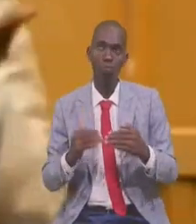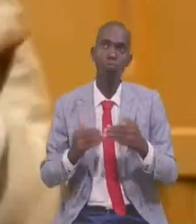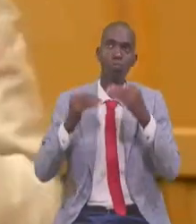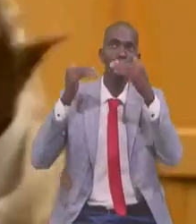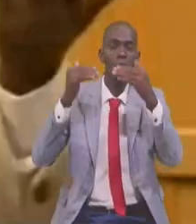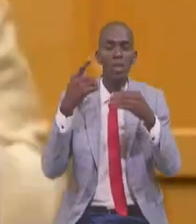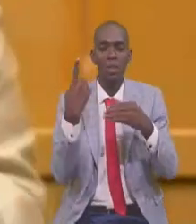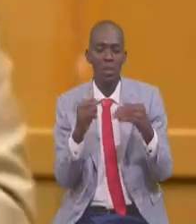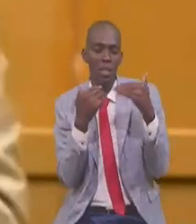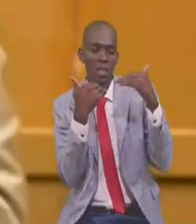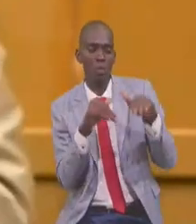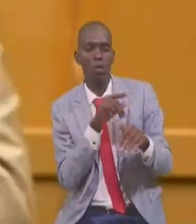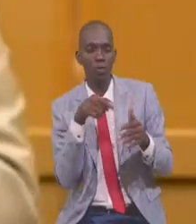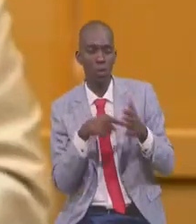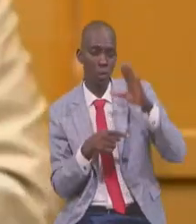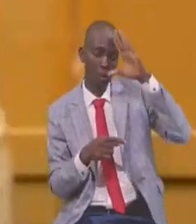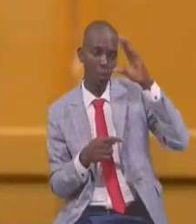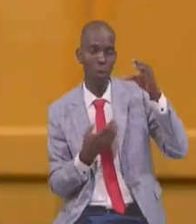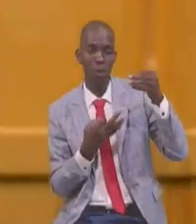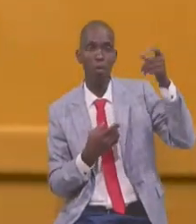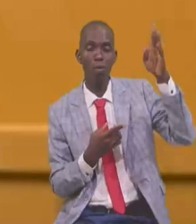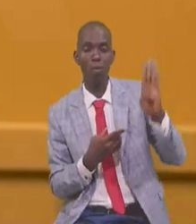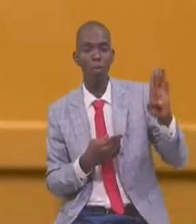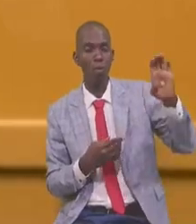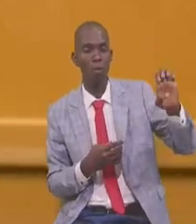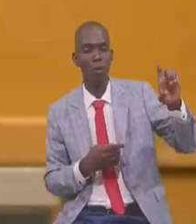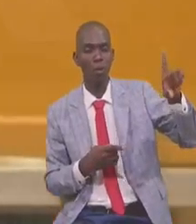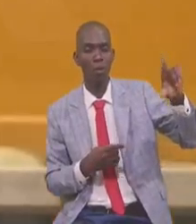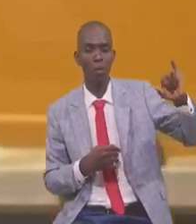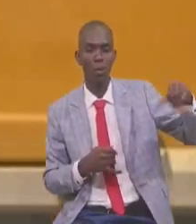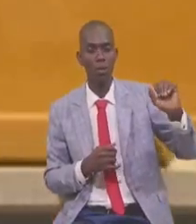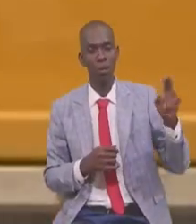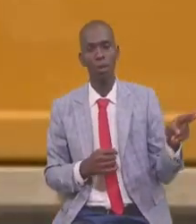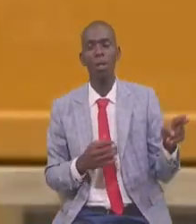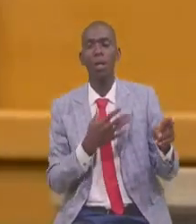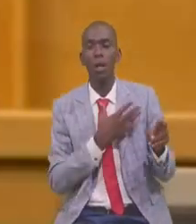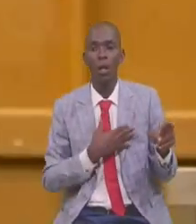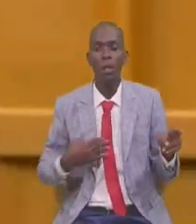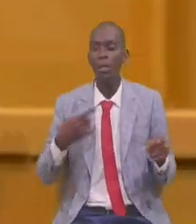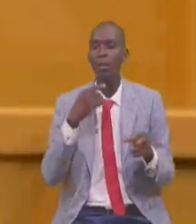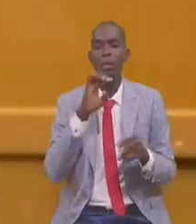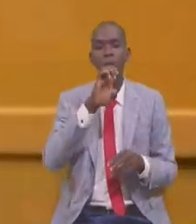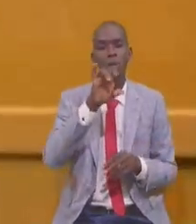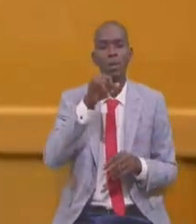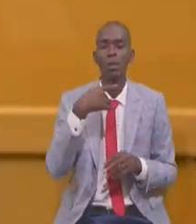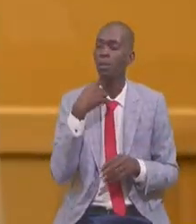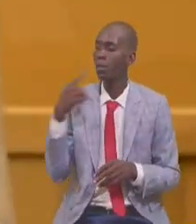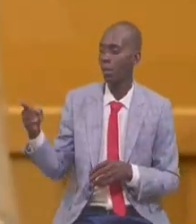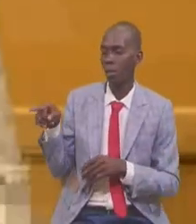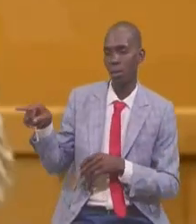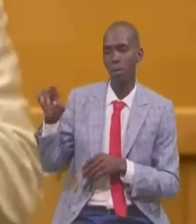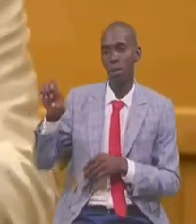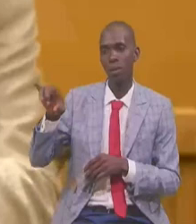limites de ma vie passée. Par conséquent, ils sont allés ensemble. Élisée reste ici. Dieu m'envoie à Gilgal.